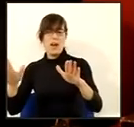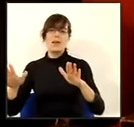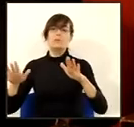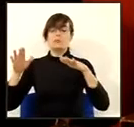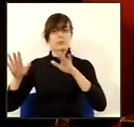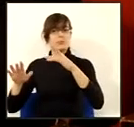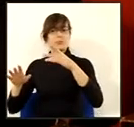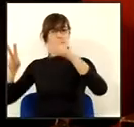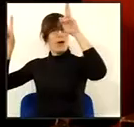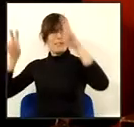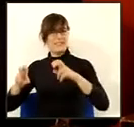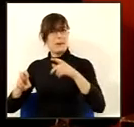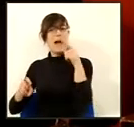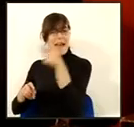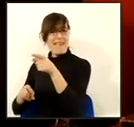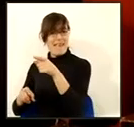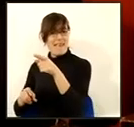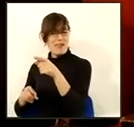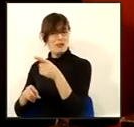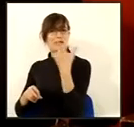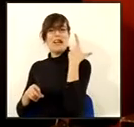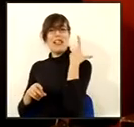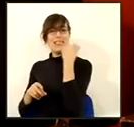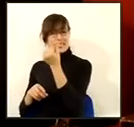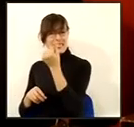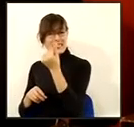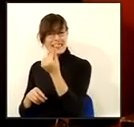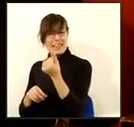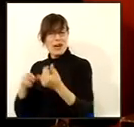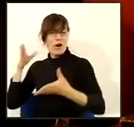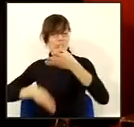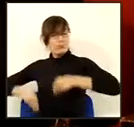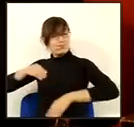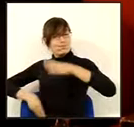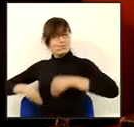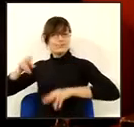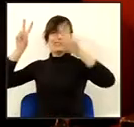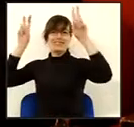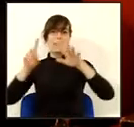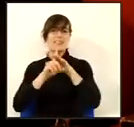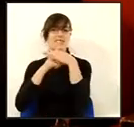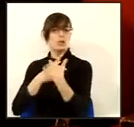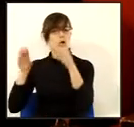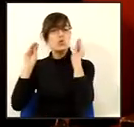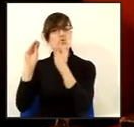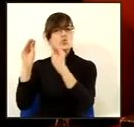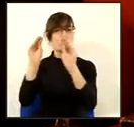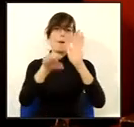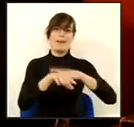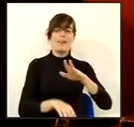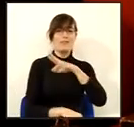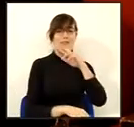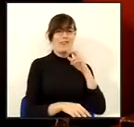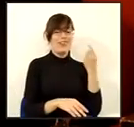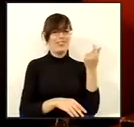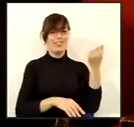altra raó, han portat a terme o porten a terme pràctiques corruptes d'aprofitament de la seva situació per lucrar-se amb els diners públics